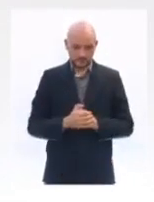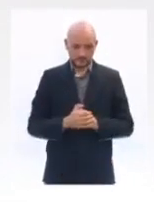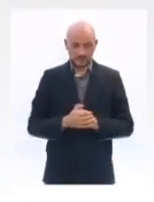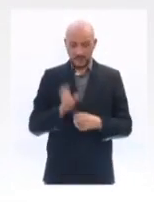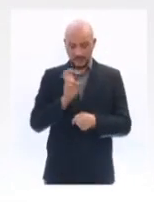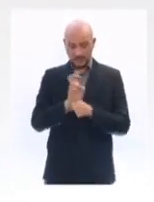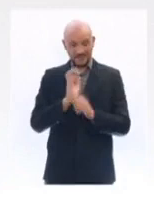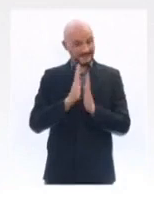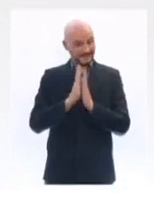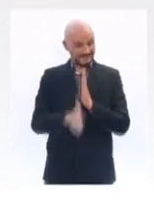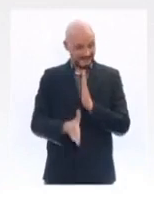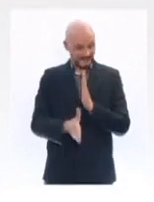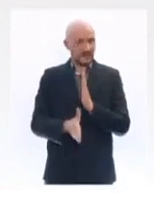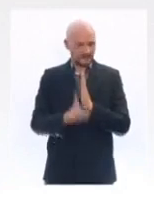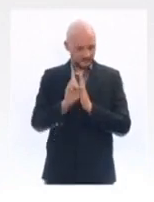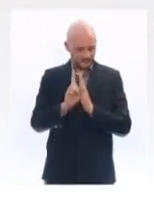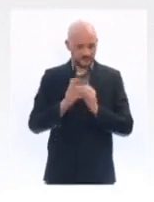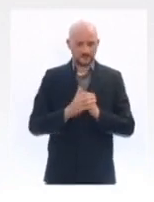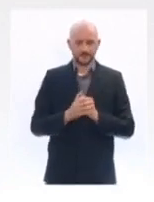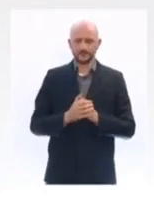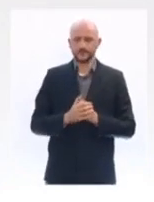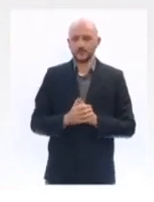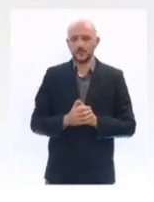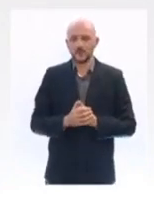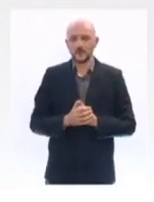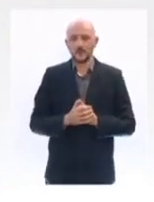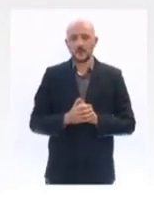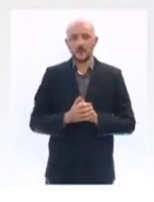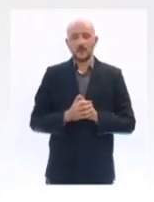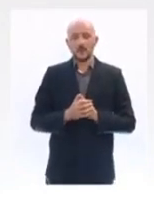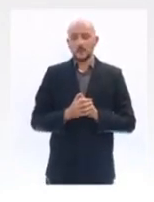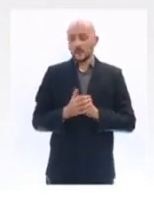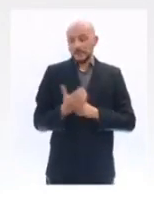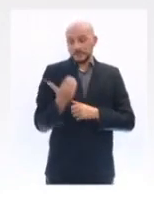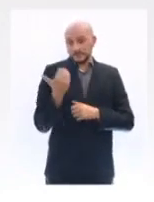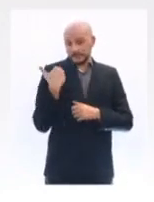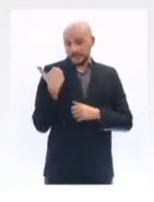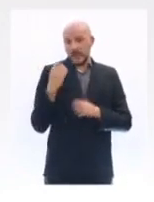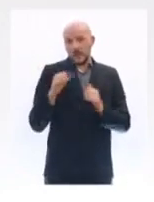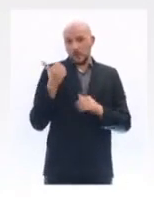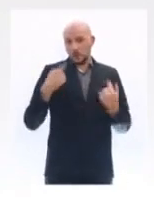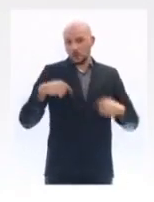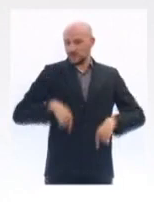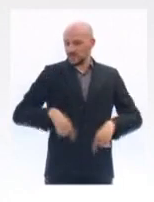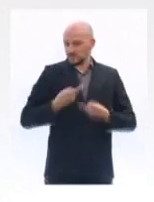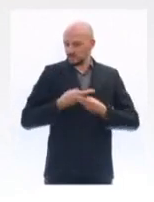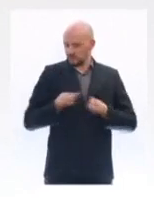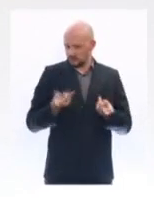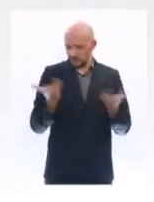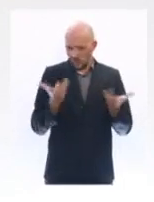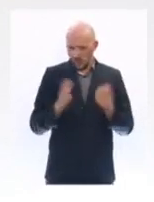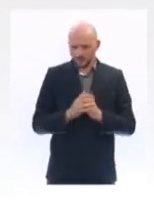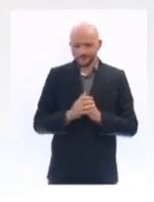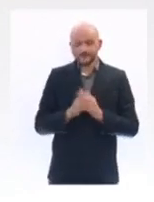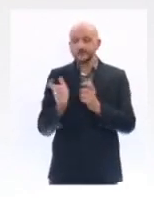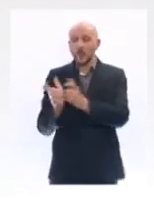supplémentaires pour contracter un prêt garanti par l'État. L'amortissement de ce prêt garanti par l'État pourra être étalé